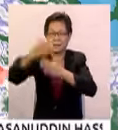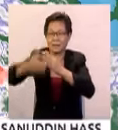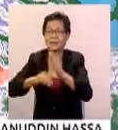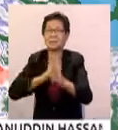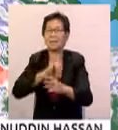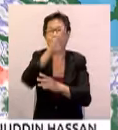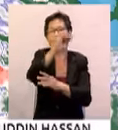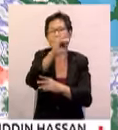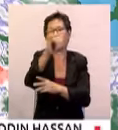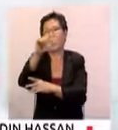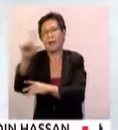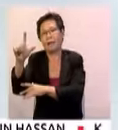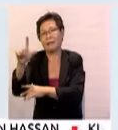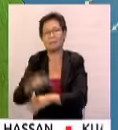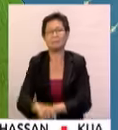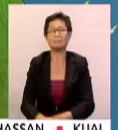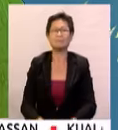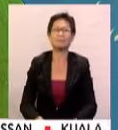Cardona. Assalamualaikum.